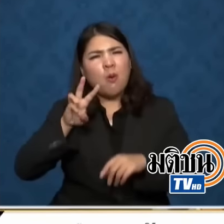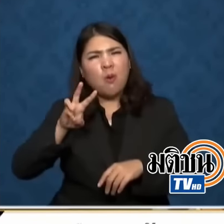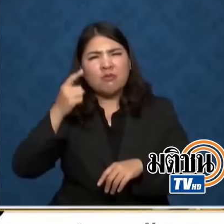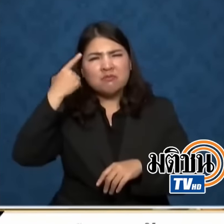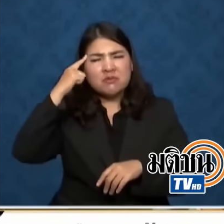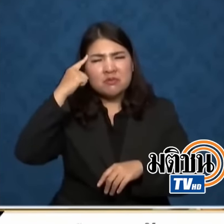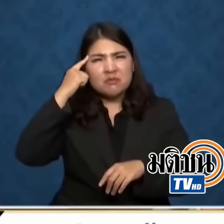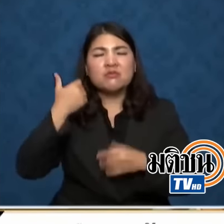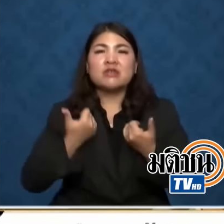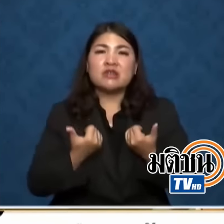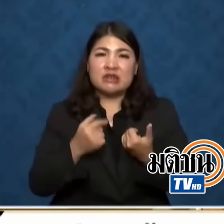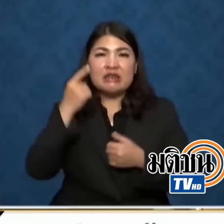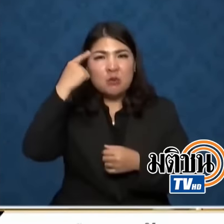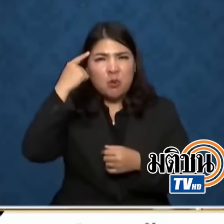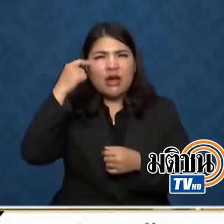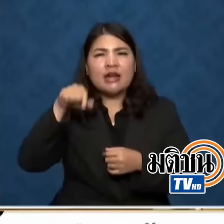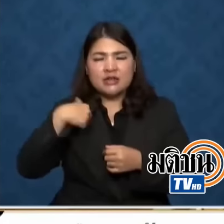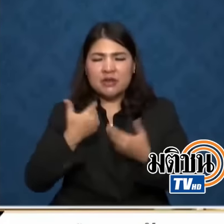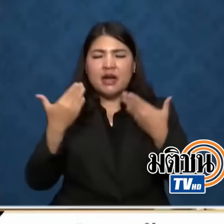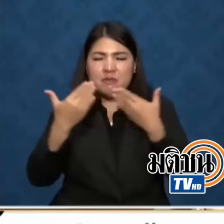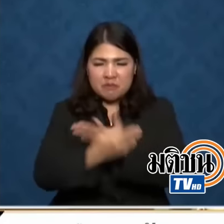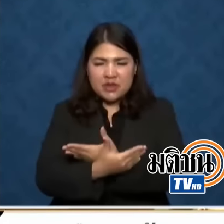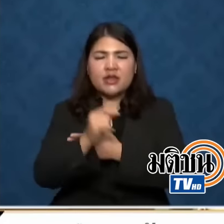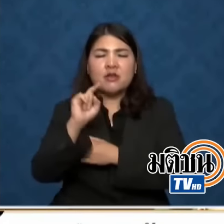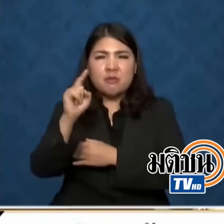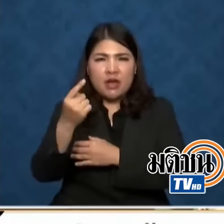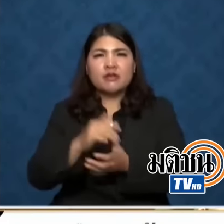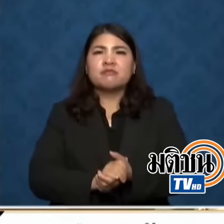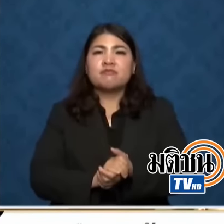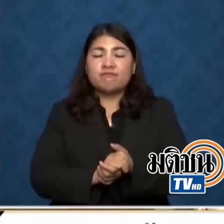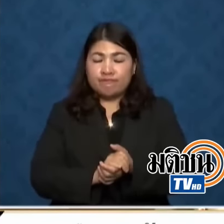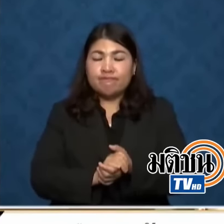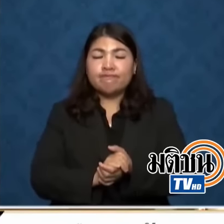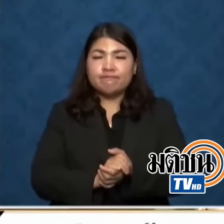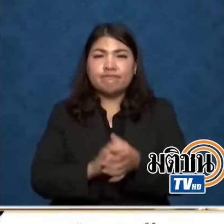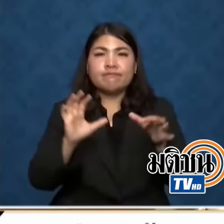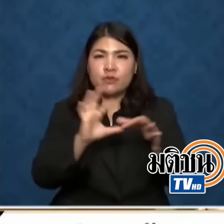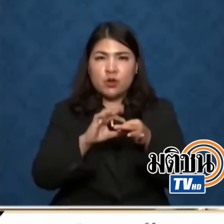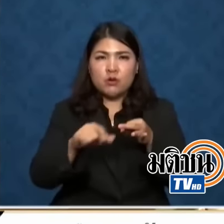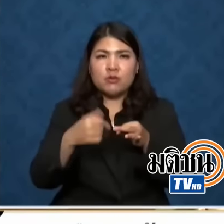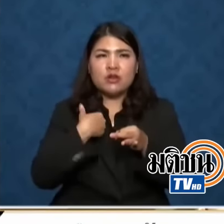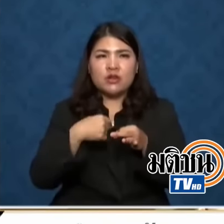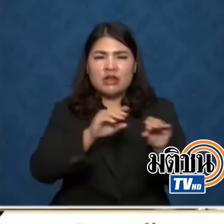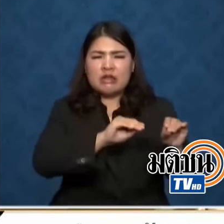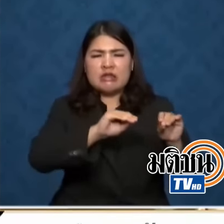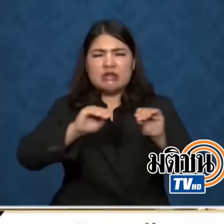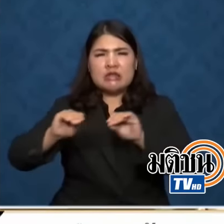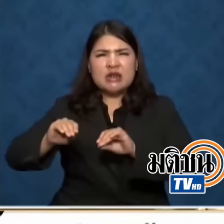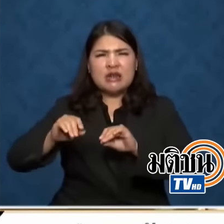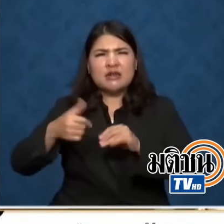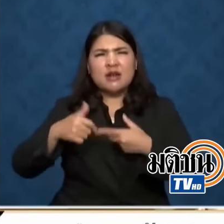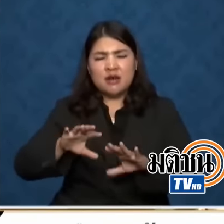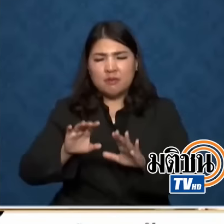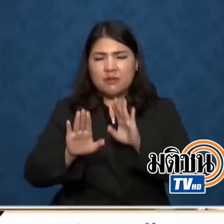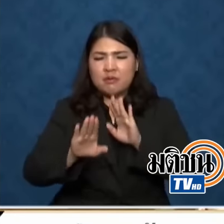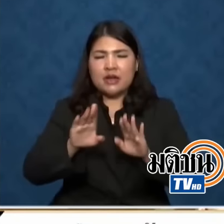ดก็นี่ก็อาจจะเป็นมีการเปลี่ยนแปลงได้อีกใหม่อีกครั้งหนึ่งก็ได้มีการเลื่อนการแจกมาอย่างน้อย